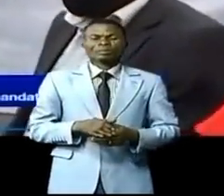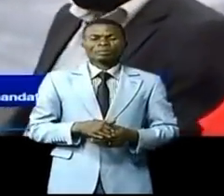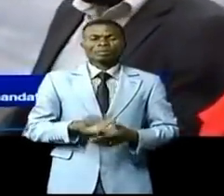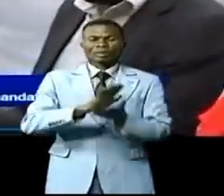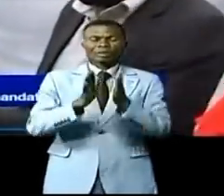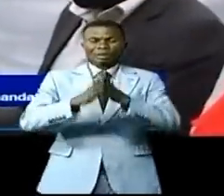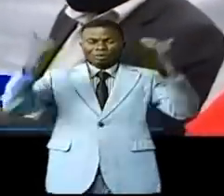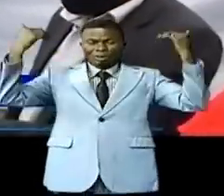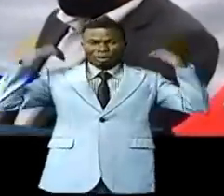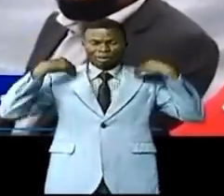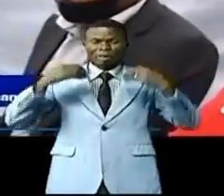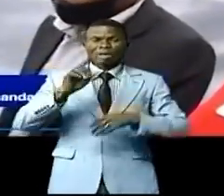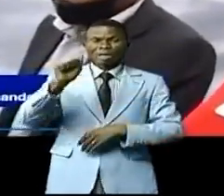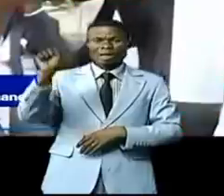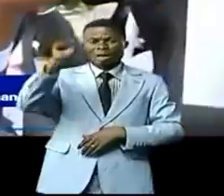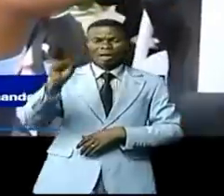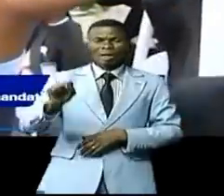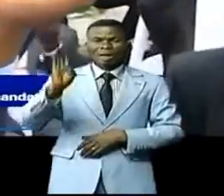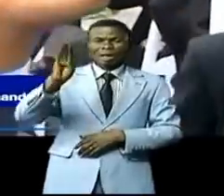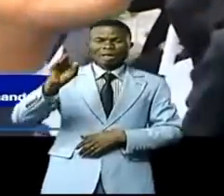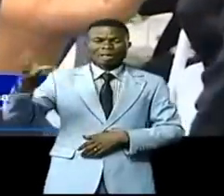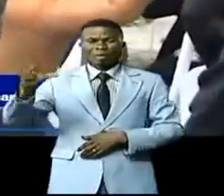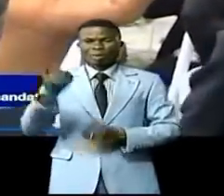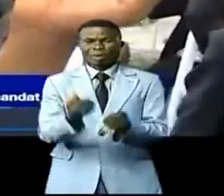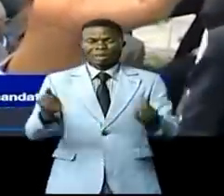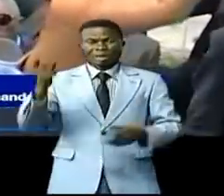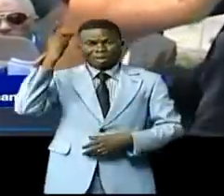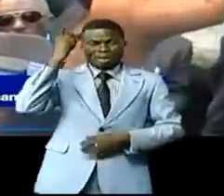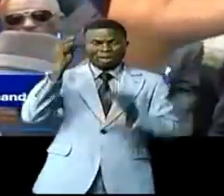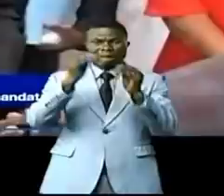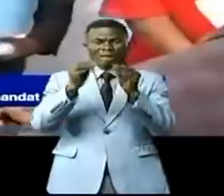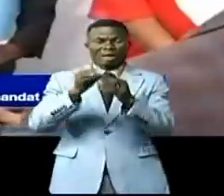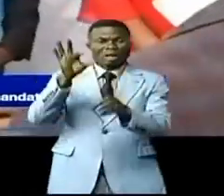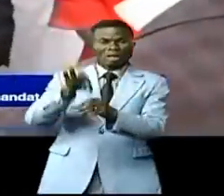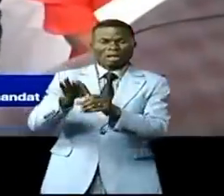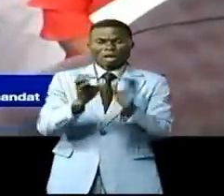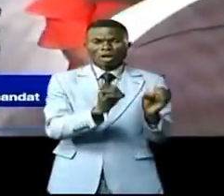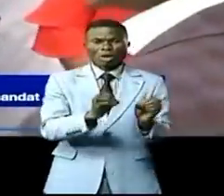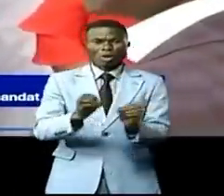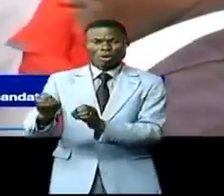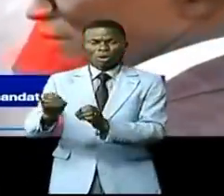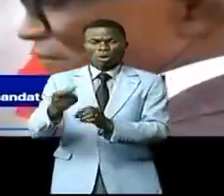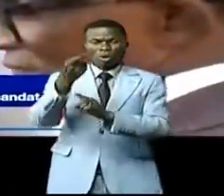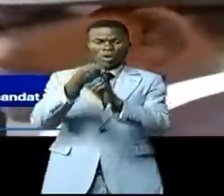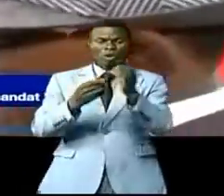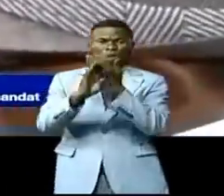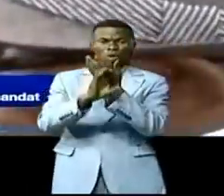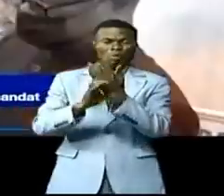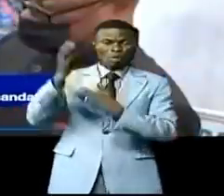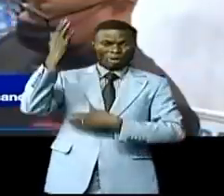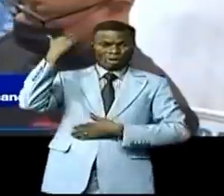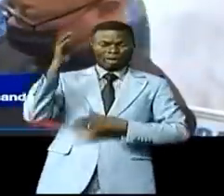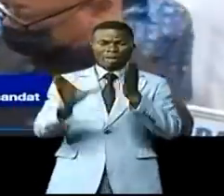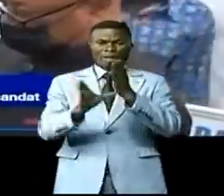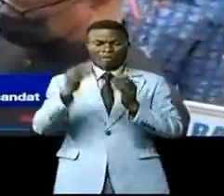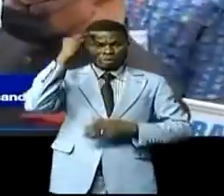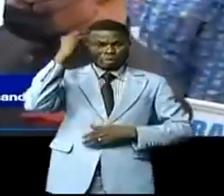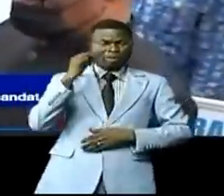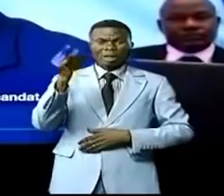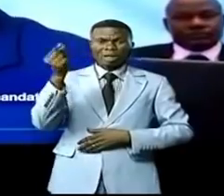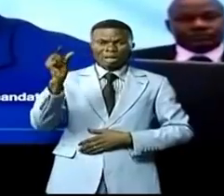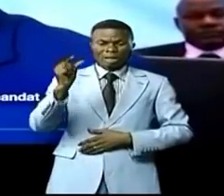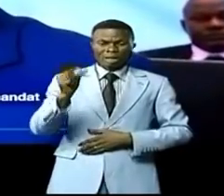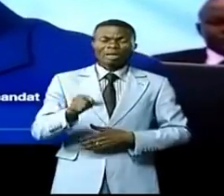de l'ASBL Banakin au cours de l'Assemblée générale élective organisée en août dernier, le vice-ministre de Mines,